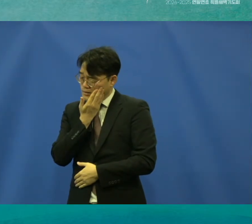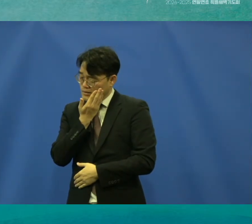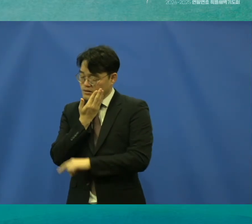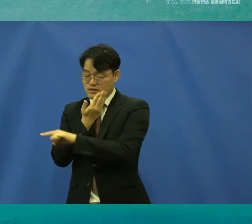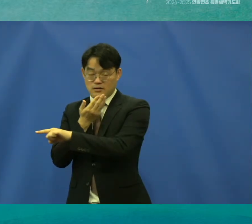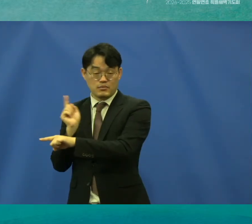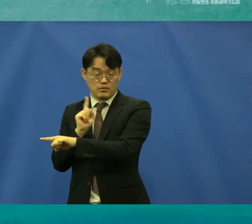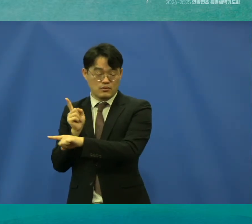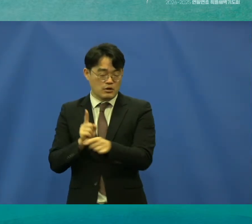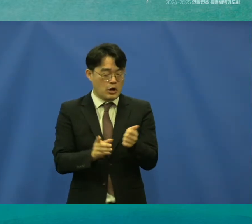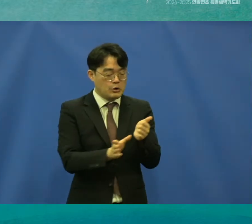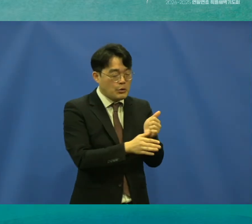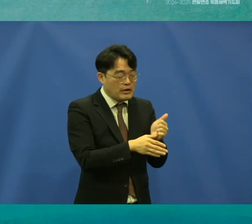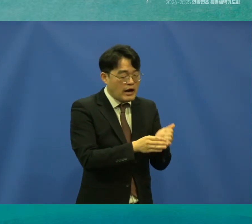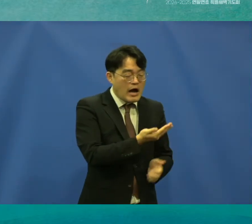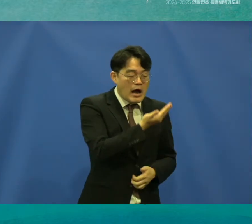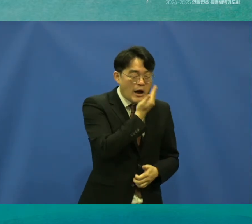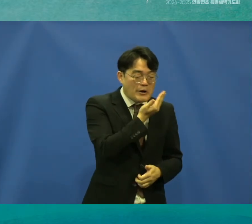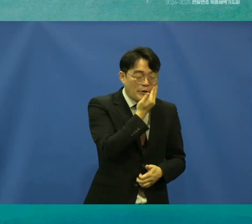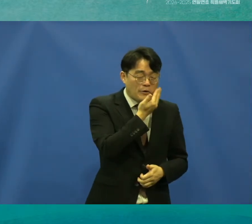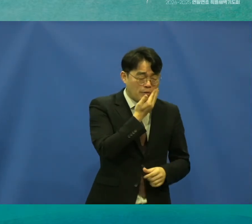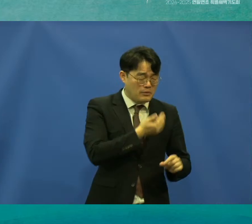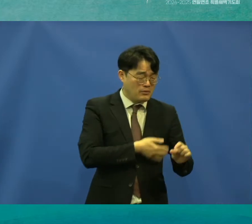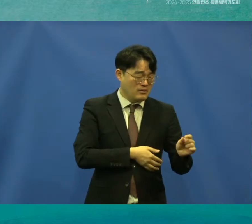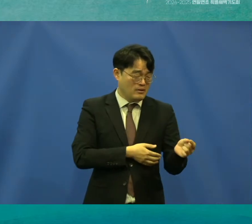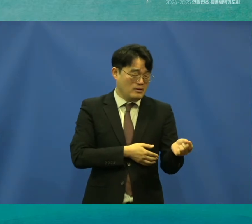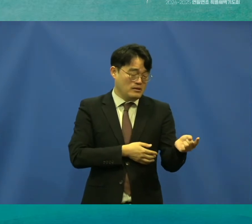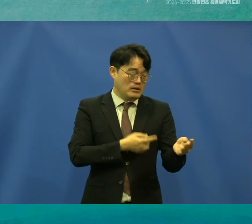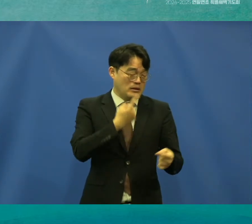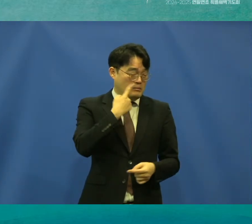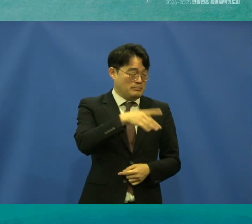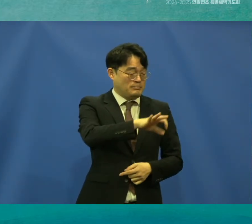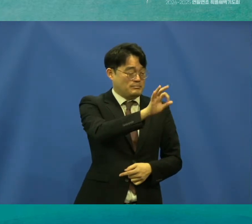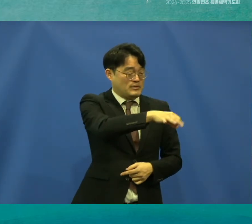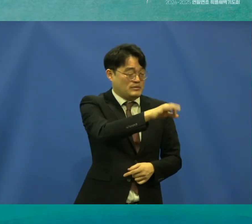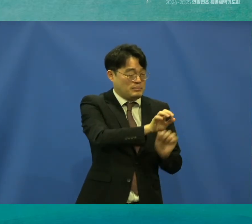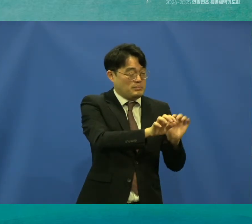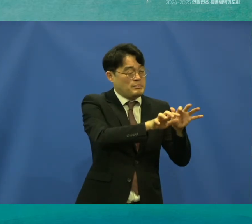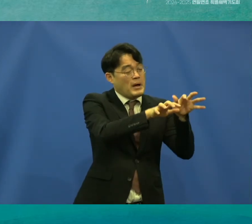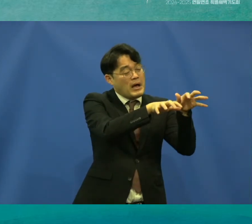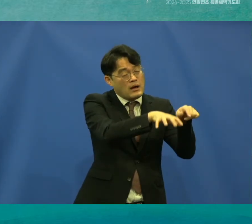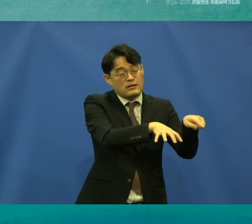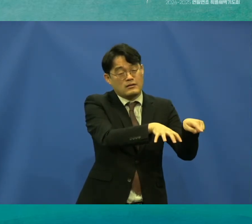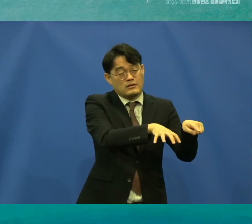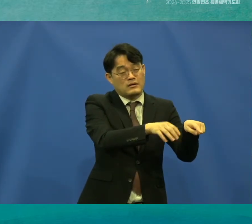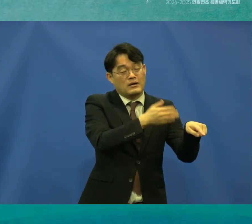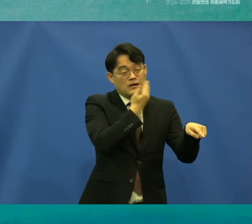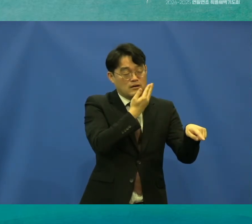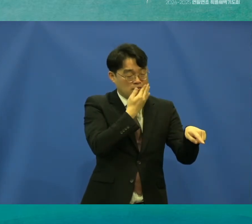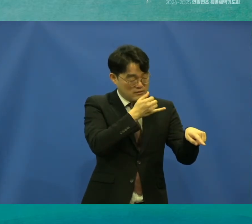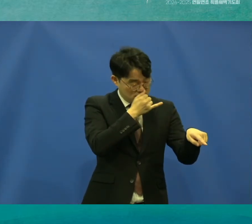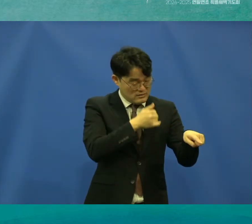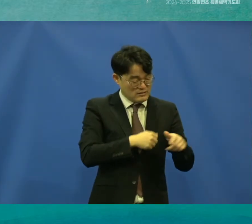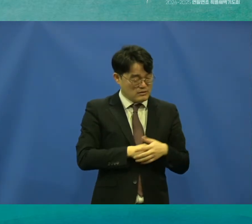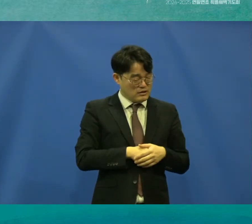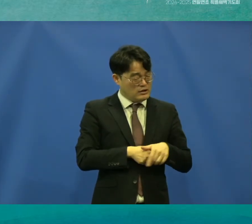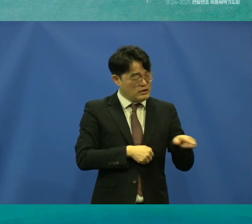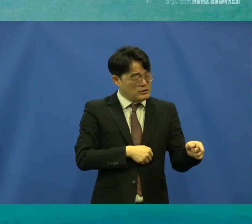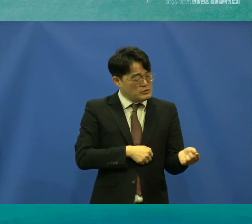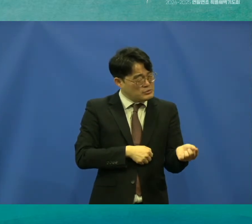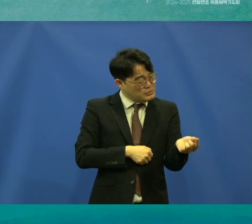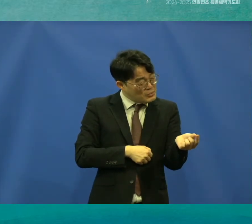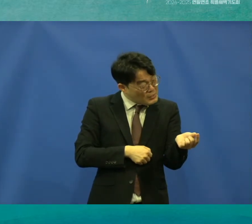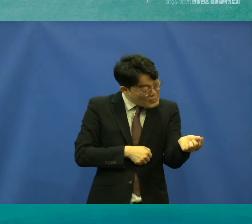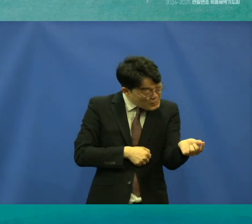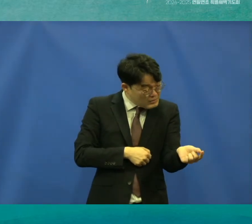요나가 아끼고 있는 것과는 비교가 안 되는 거예요. 그러니까 하물며라는 단어를 쓴 거예요. 하물며, 너 그거 박넝쿨